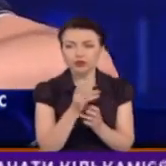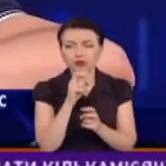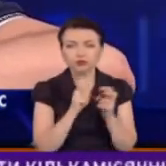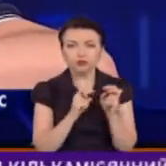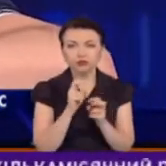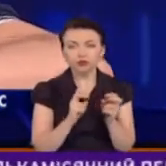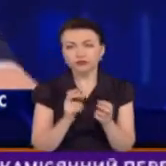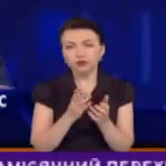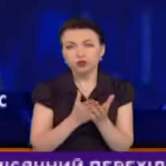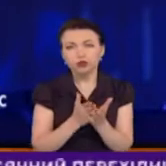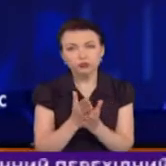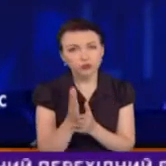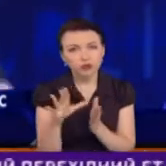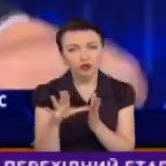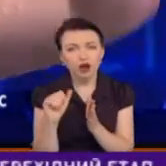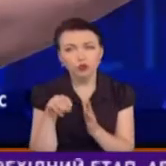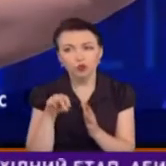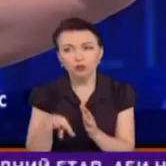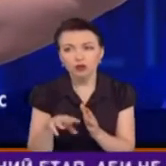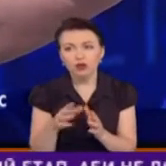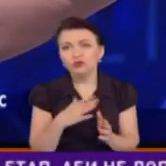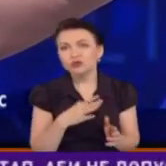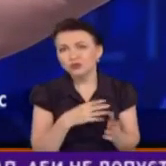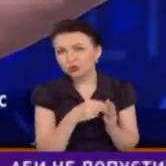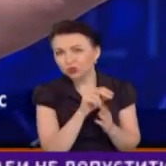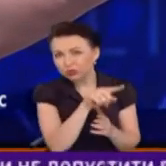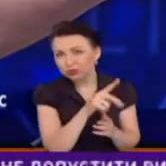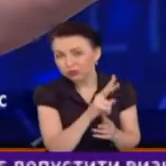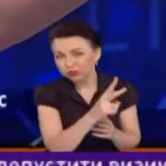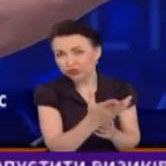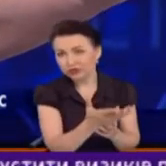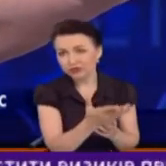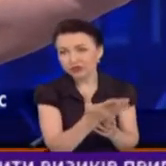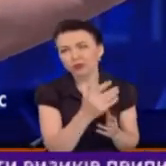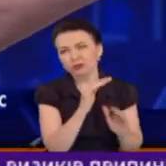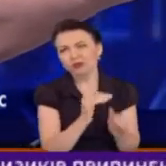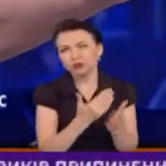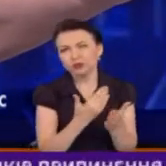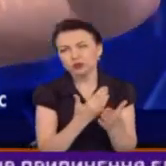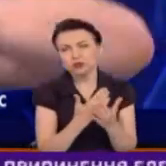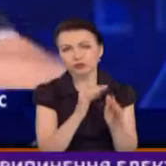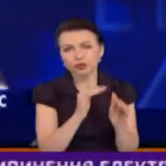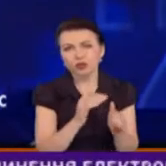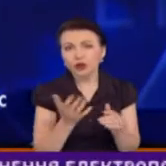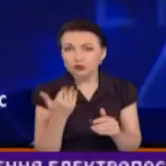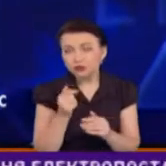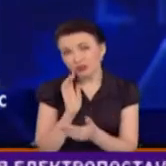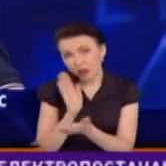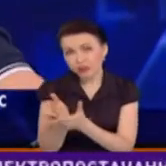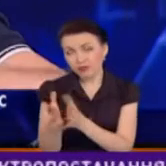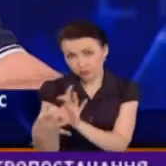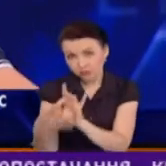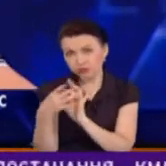на Енергатом і кажуть, друже, ну що нам купляти по 2 там, гривні, ну там трошки менше, вони по-перше кажуть, давай ми в тебе будемо